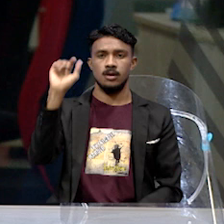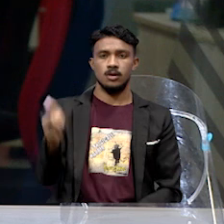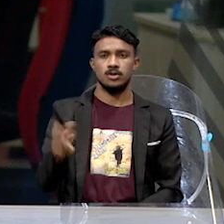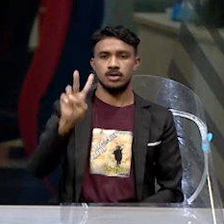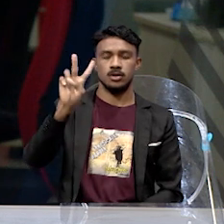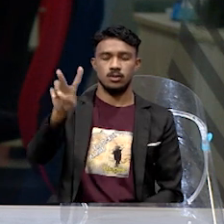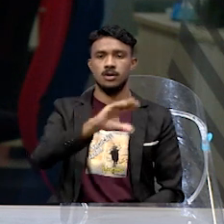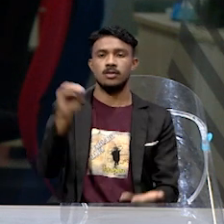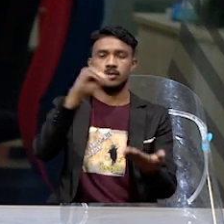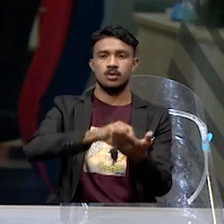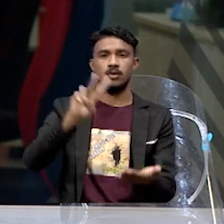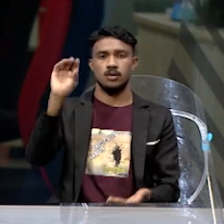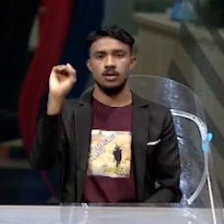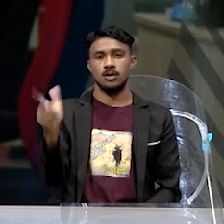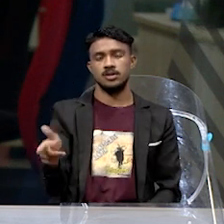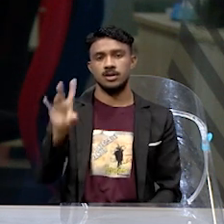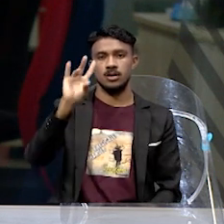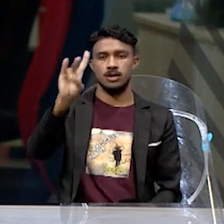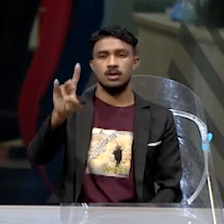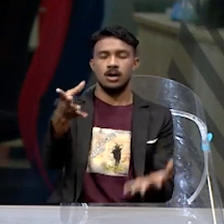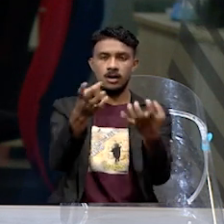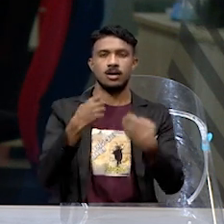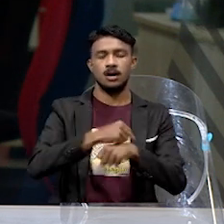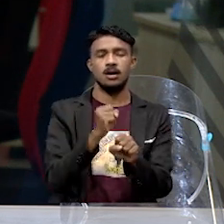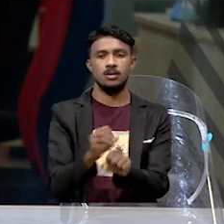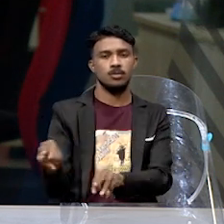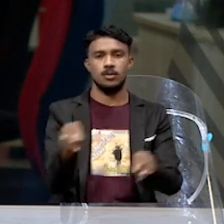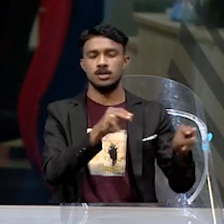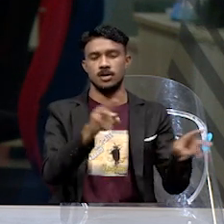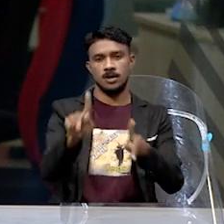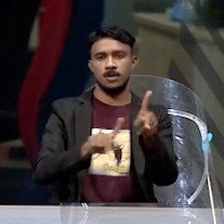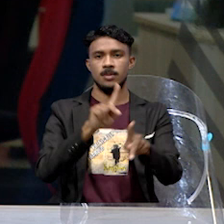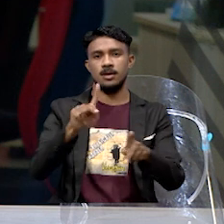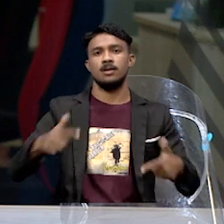toreung rua ronulo resing hitu, tambah hakara kalamudansa ba povu nemoris.